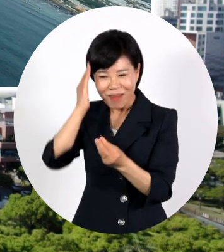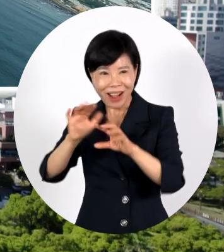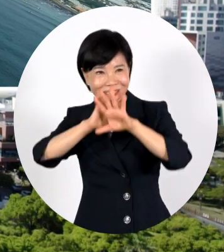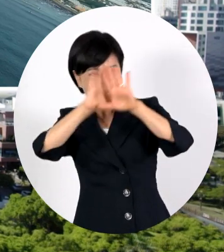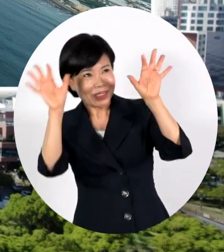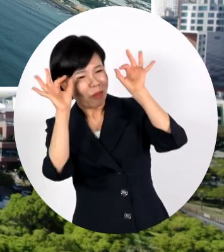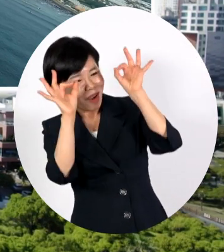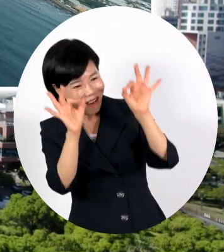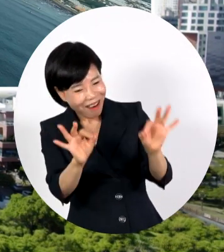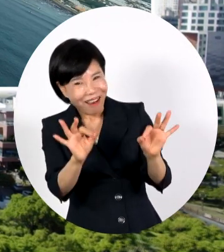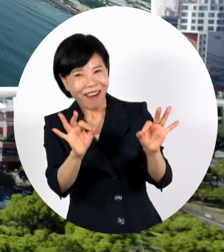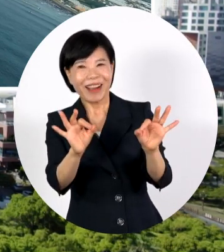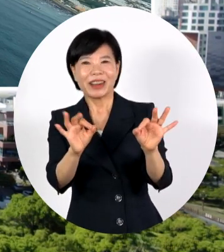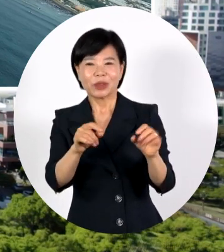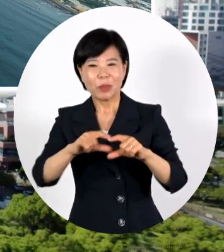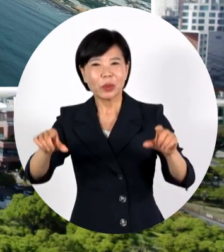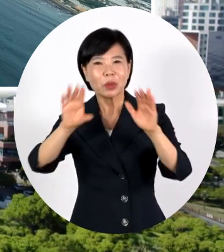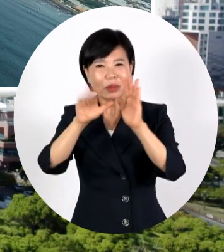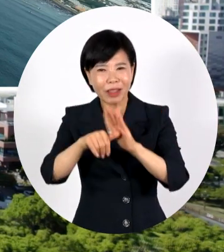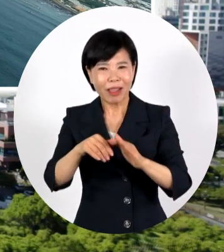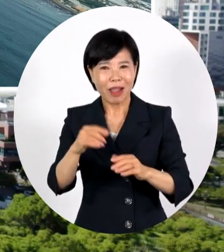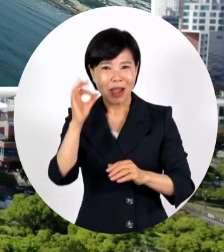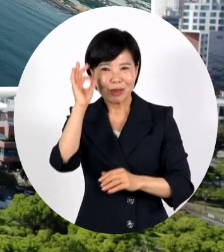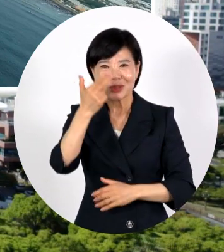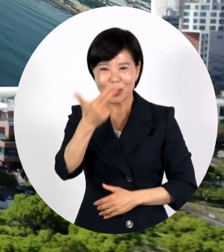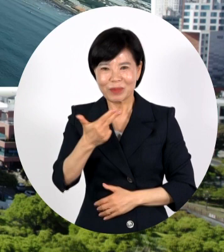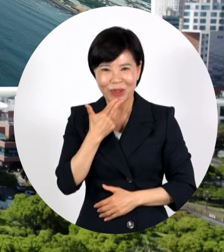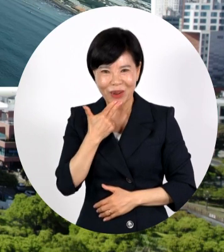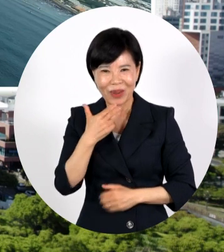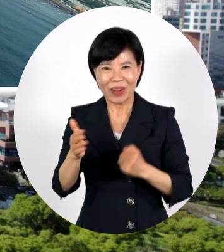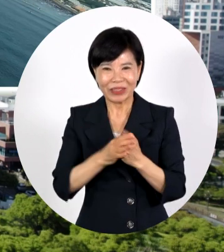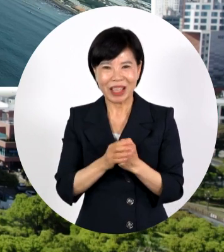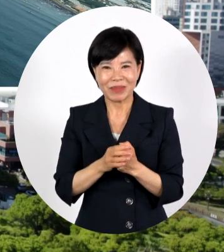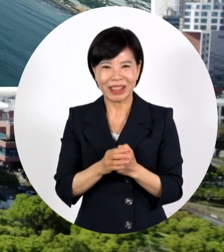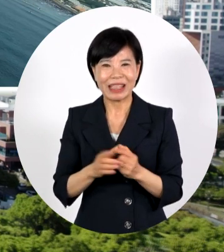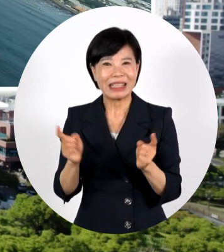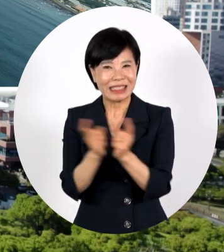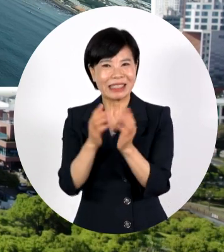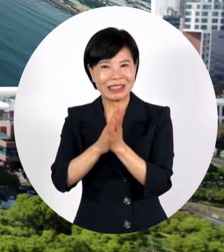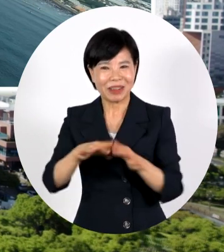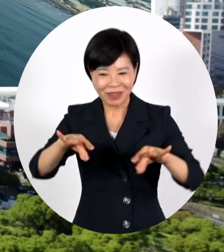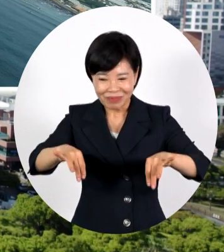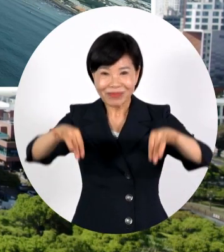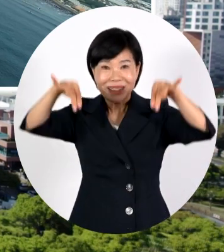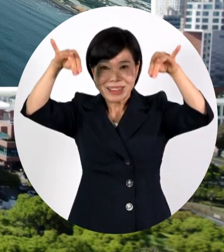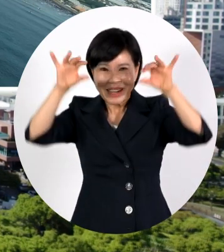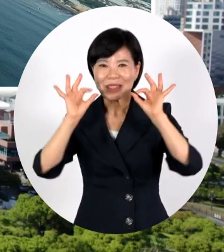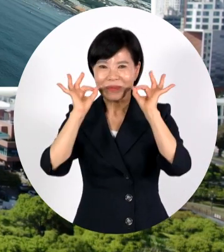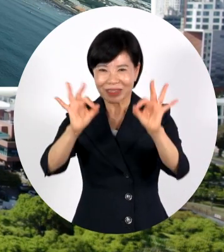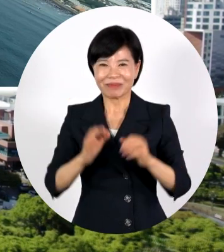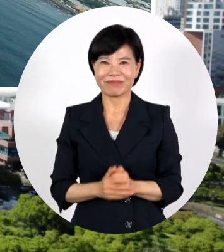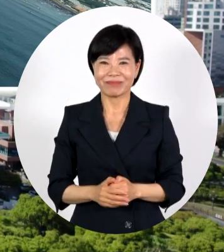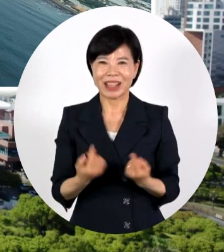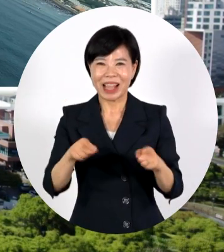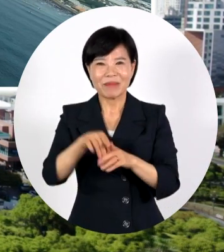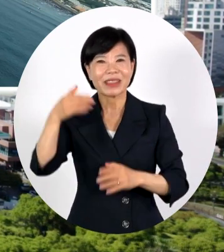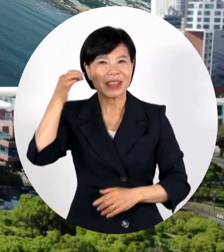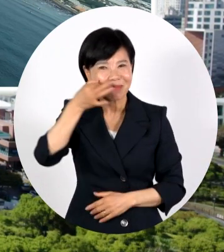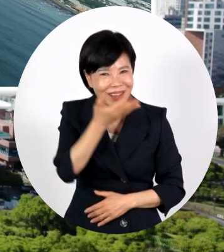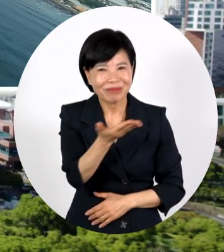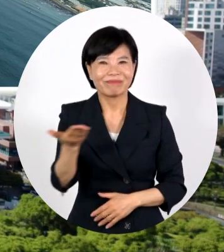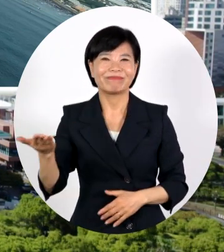하늘에서 본 모습부터 평상시에는 볼 수 없었던 숨겨진 모습을 오건섭 주무관이 드론 영상으로 담았습니다.